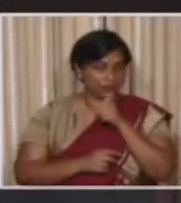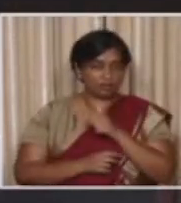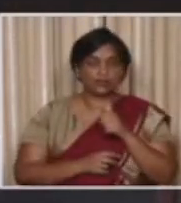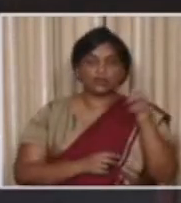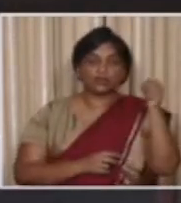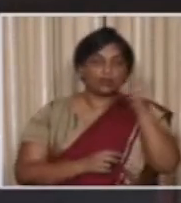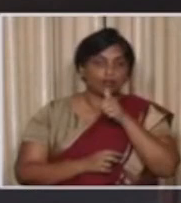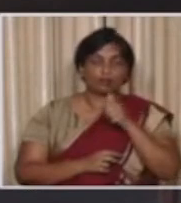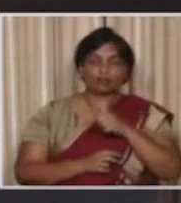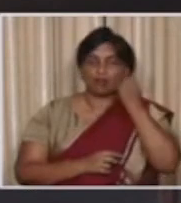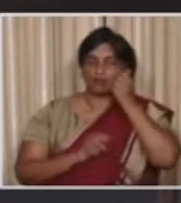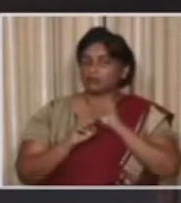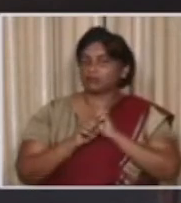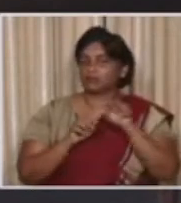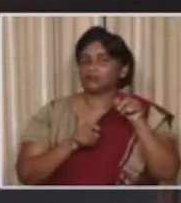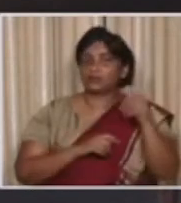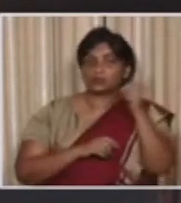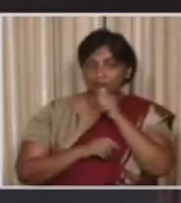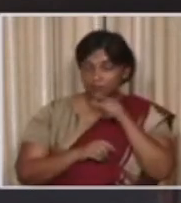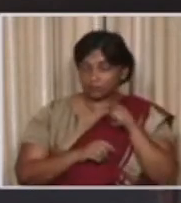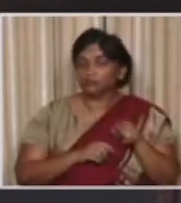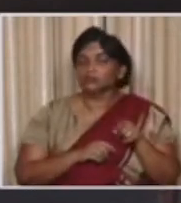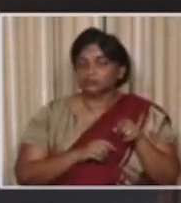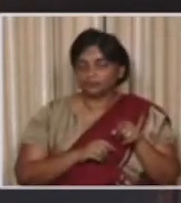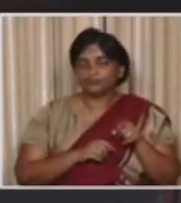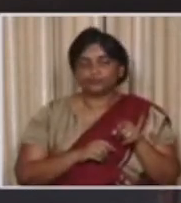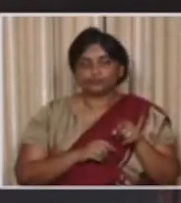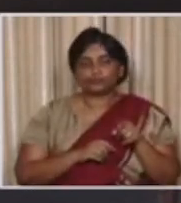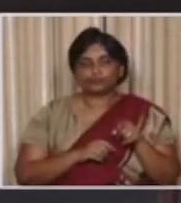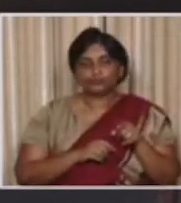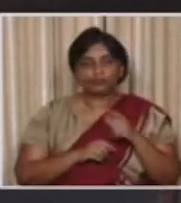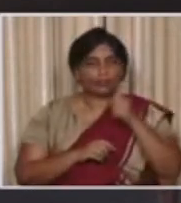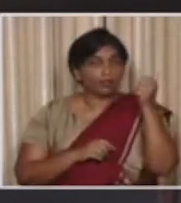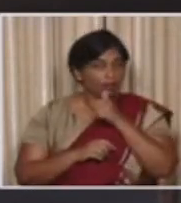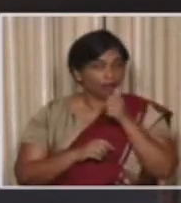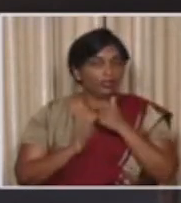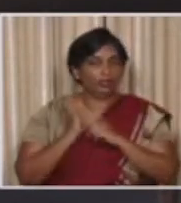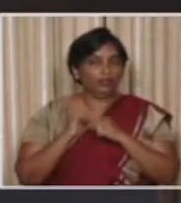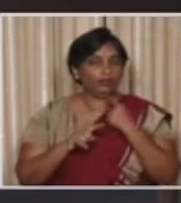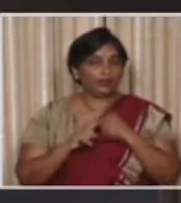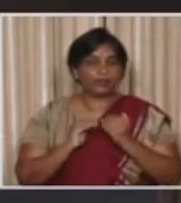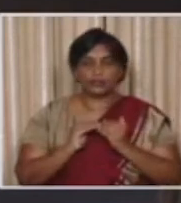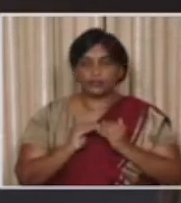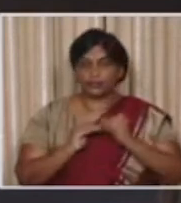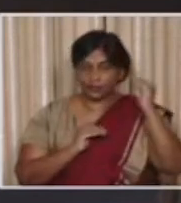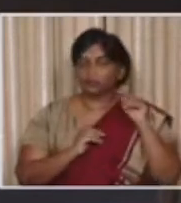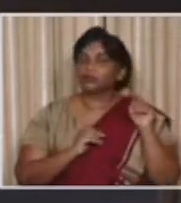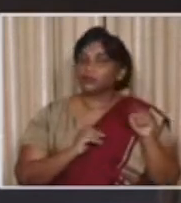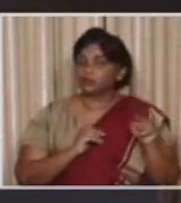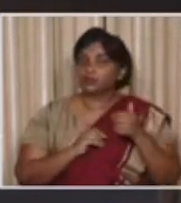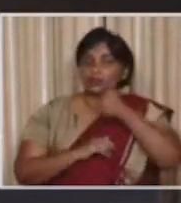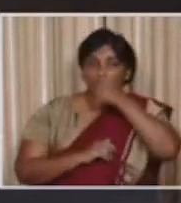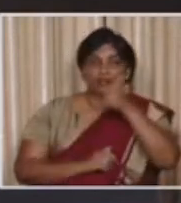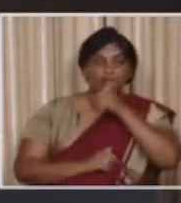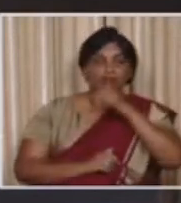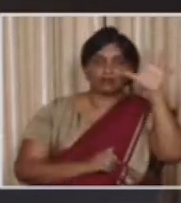දැන් මධ්‍යසාර වල මතයක් ප්‍රකාශ කරනවා මේ මධ්‍යසාර මේ මත්පැන් වල බද්ද වැඩි කරාම මේ හොර